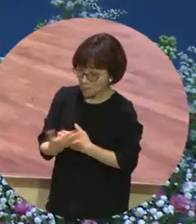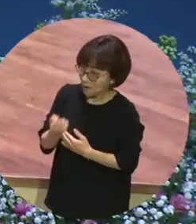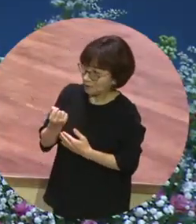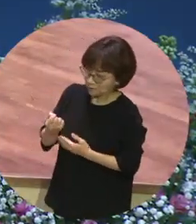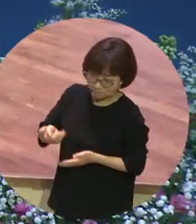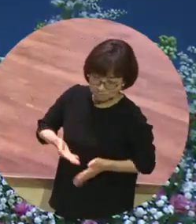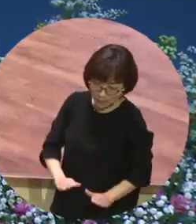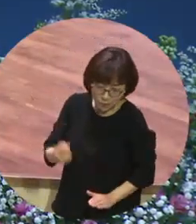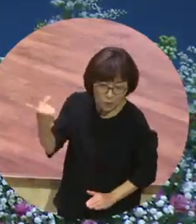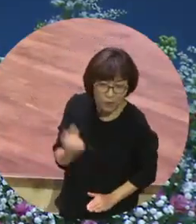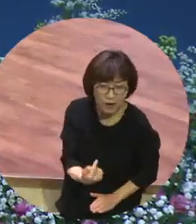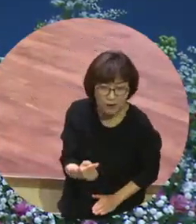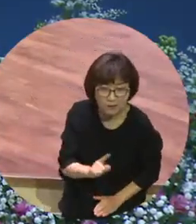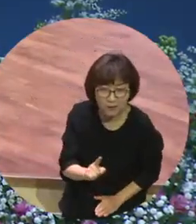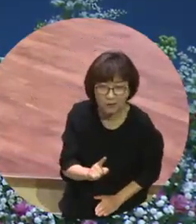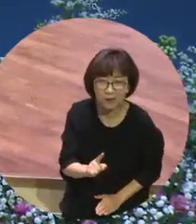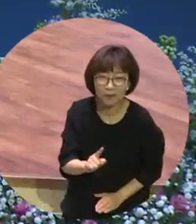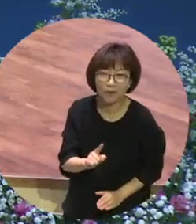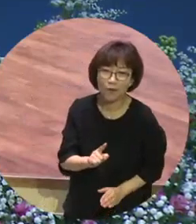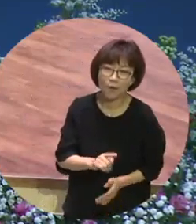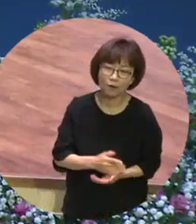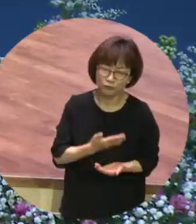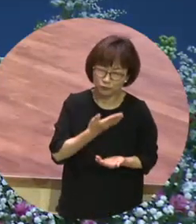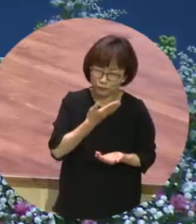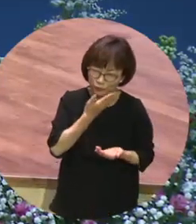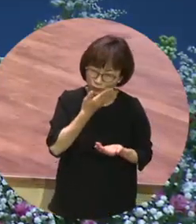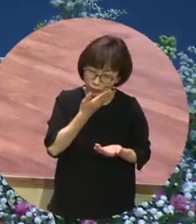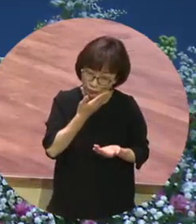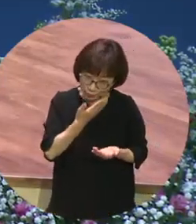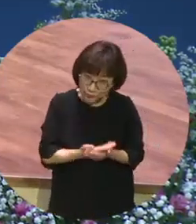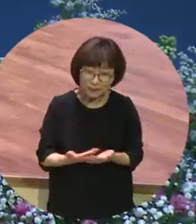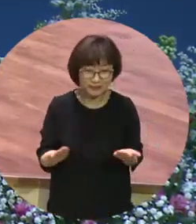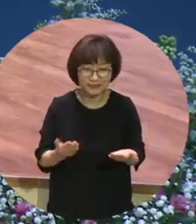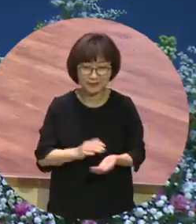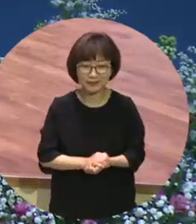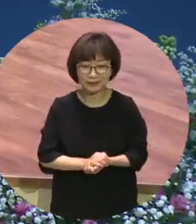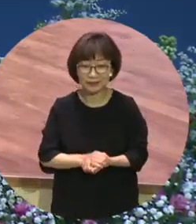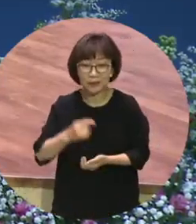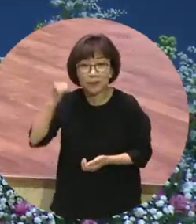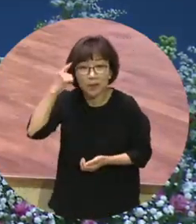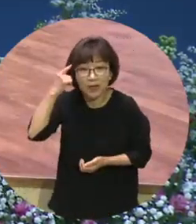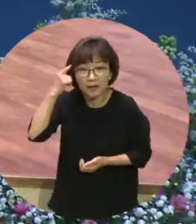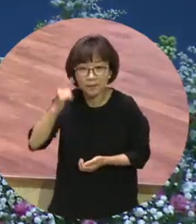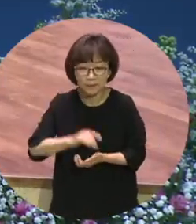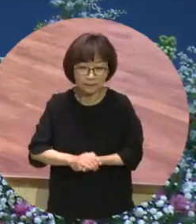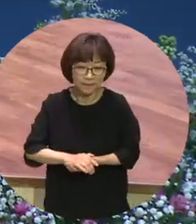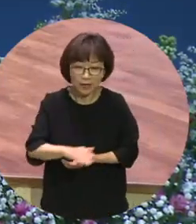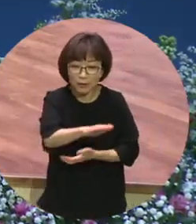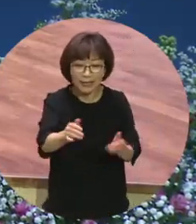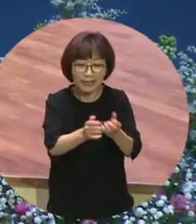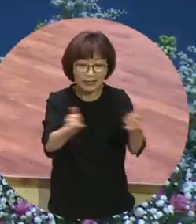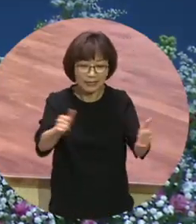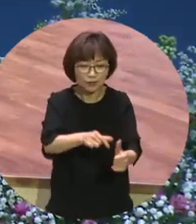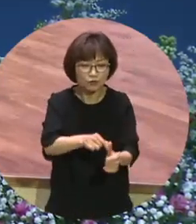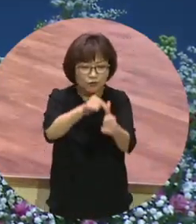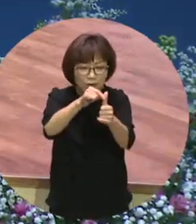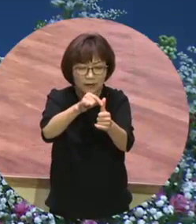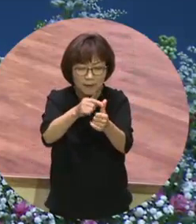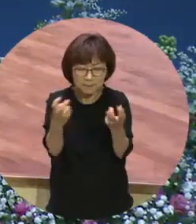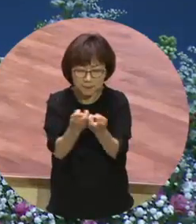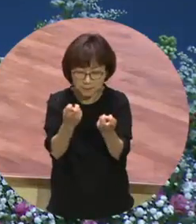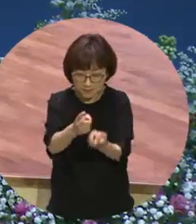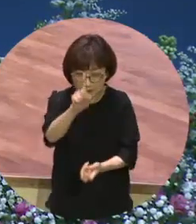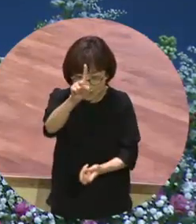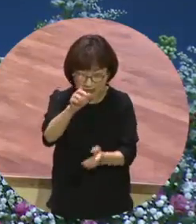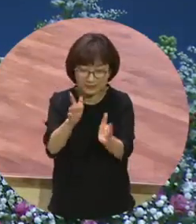영적으로 하나님 편에서 볼 때 이건 어마어마한 사건이란 말이에요. 우리 인간이 구원할 수 있는 유일한 길이기 때문에 엄청난 일이다.